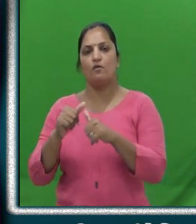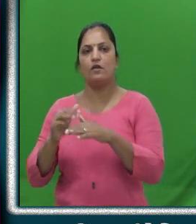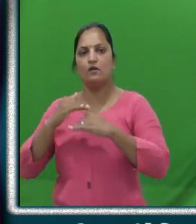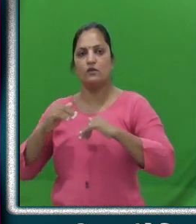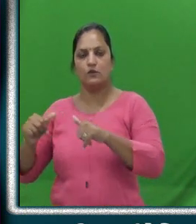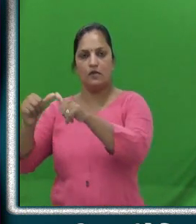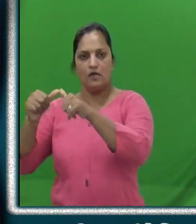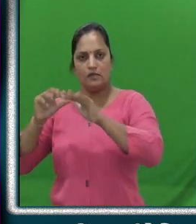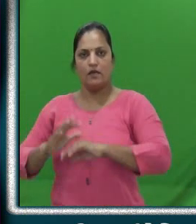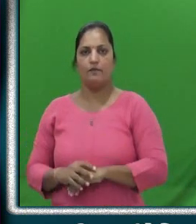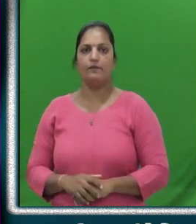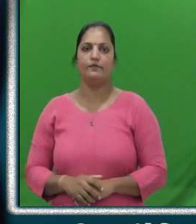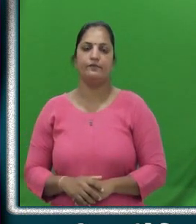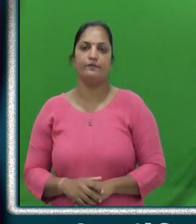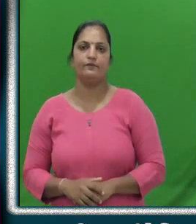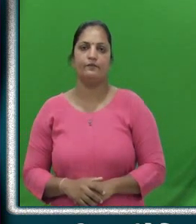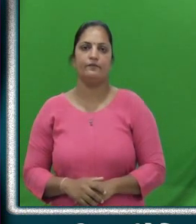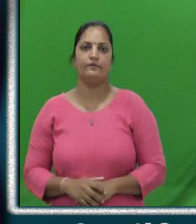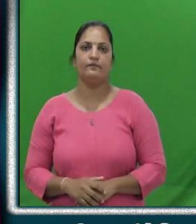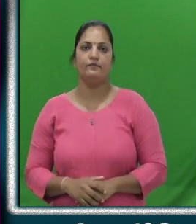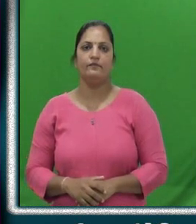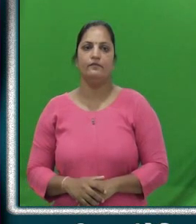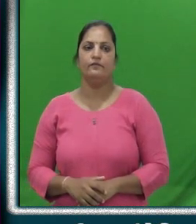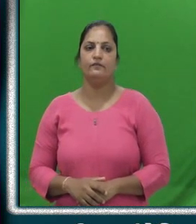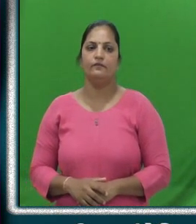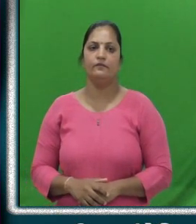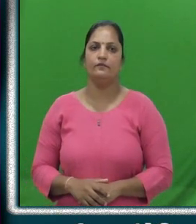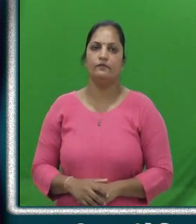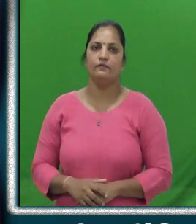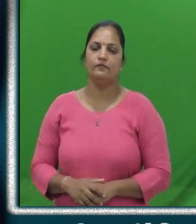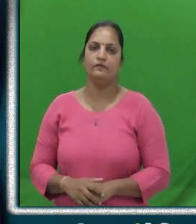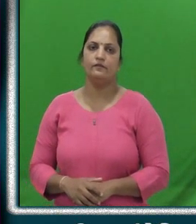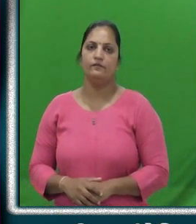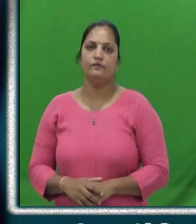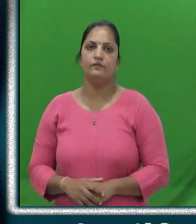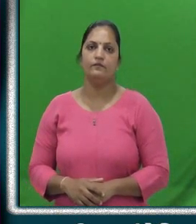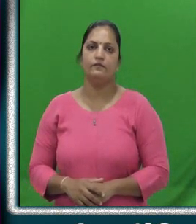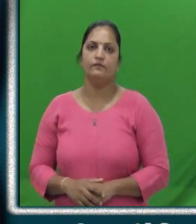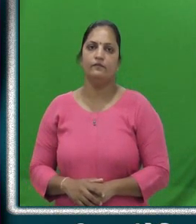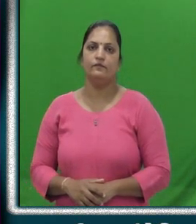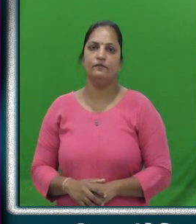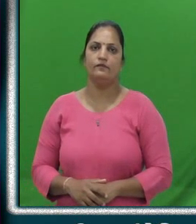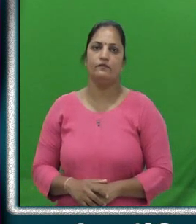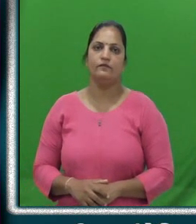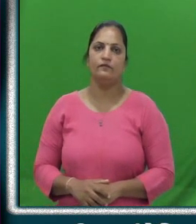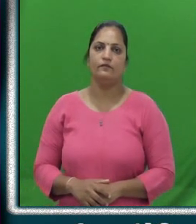ઘણા બધા વિદ્યાર્થીઓએ જવાબ આપ્યો, સરસ. હવે